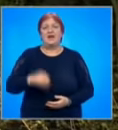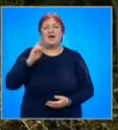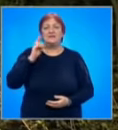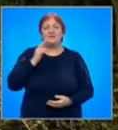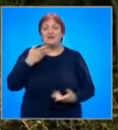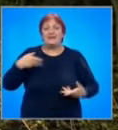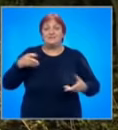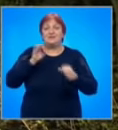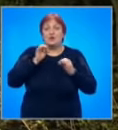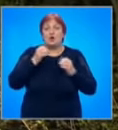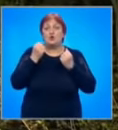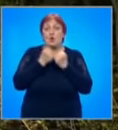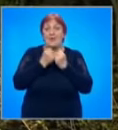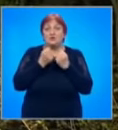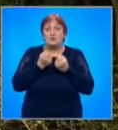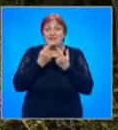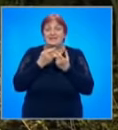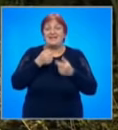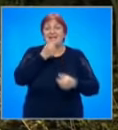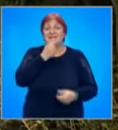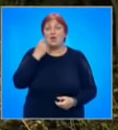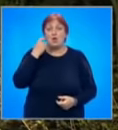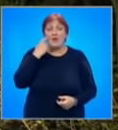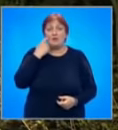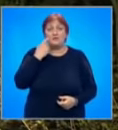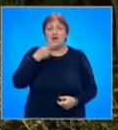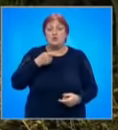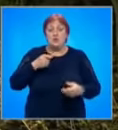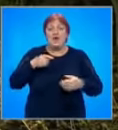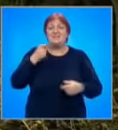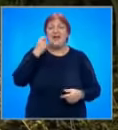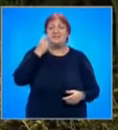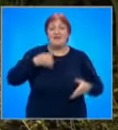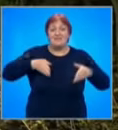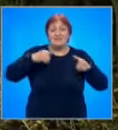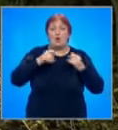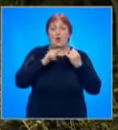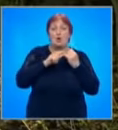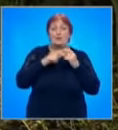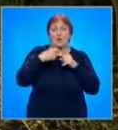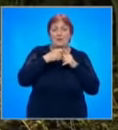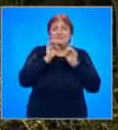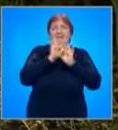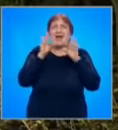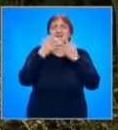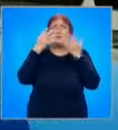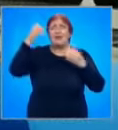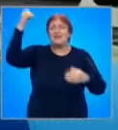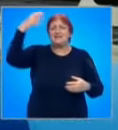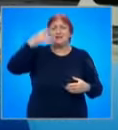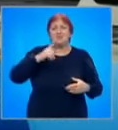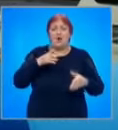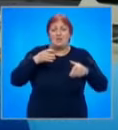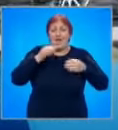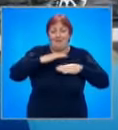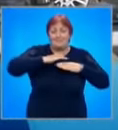Здравейте, намираме се точно до мястото на инцидента край село Беловец. Тук на главния път Русе-Кубрат, при ясно време, слънчево време, на